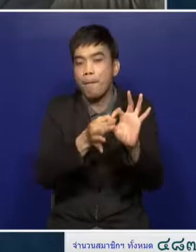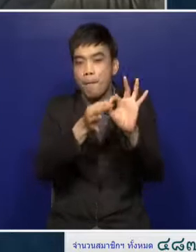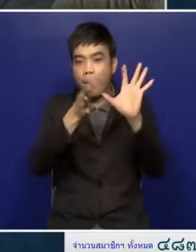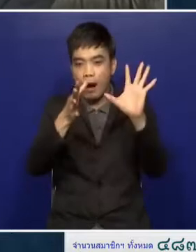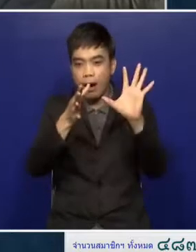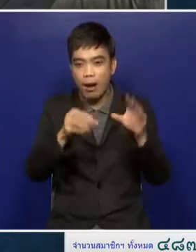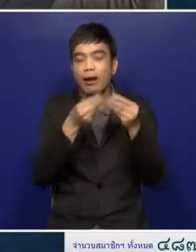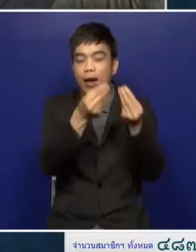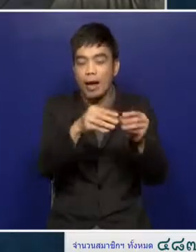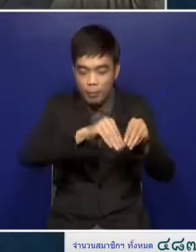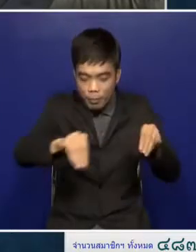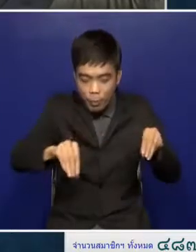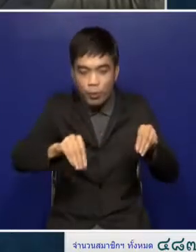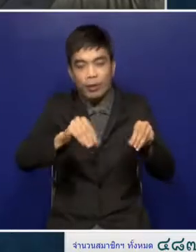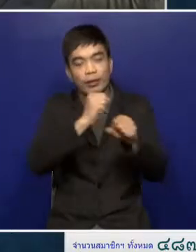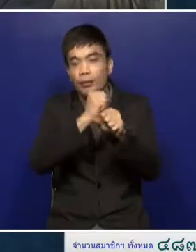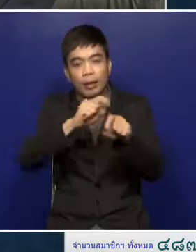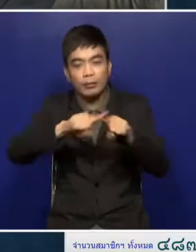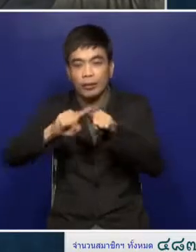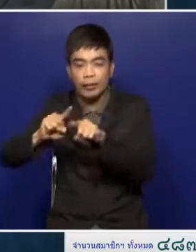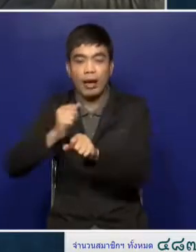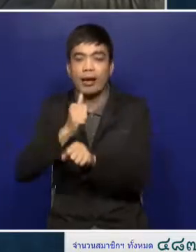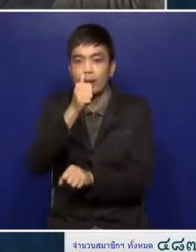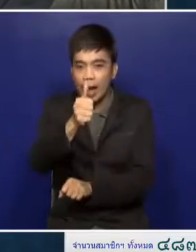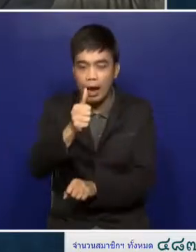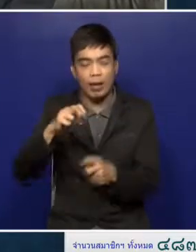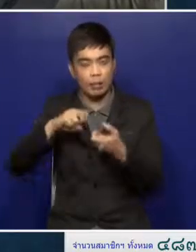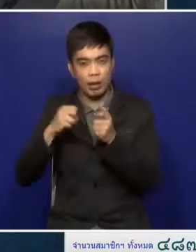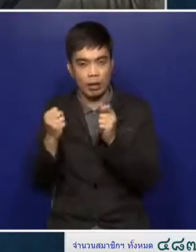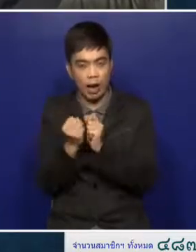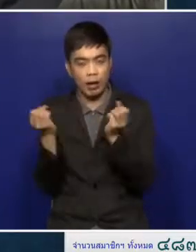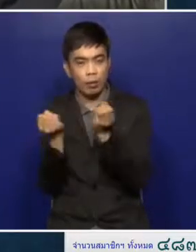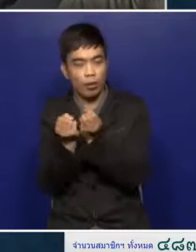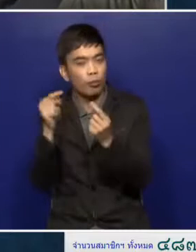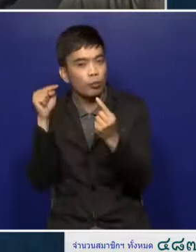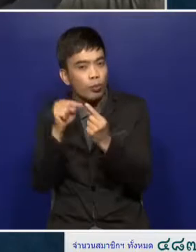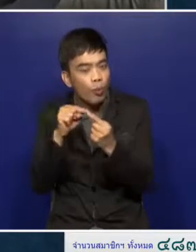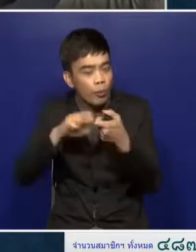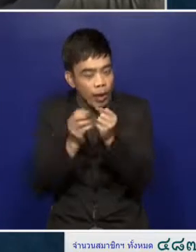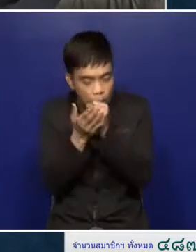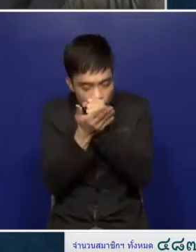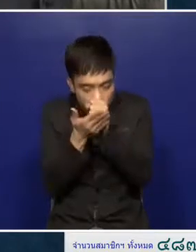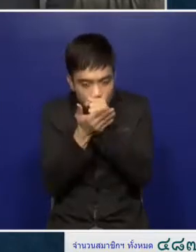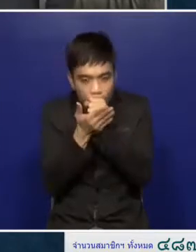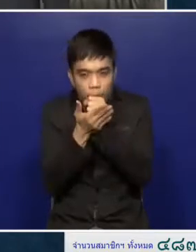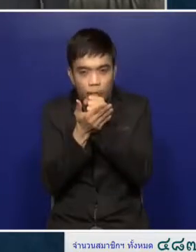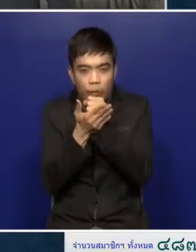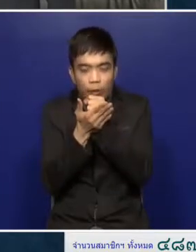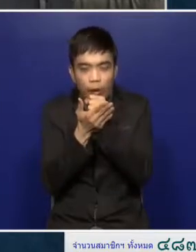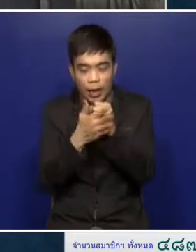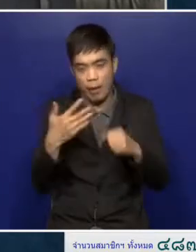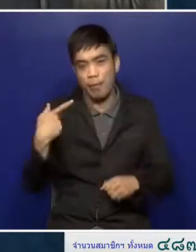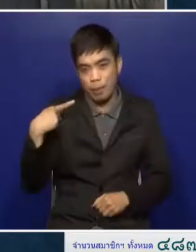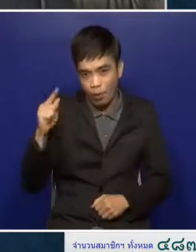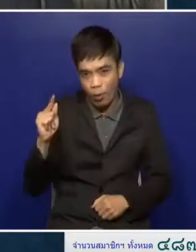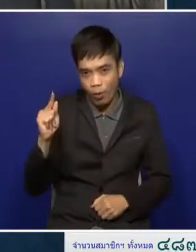เรื่องพิษภัยของสิ่งเสพติดหรือของพืชที่เป็นประโยชน์เนี่ย